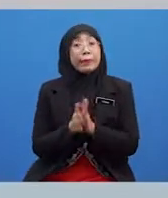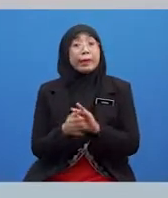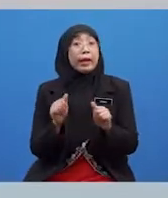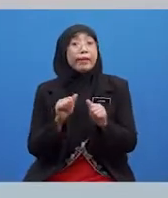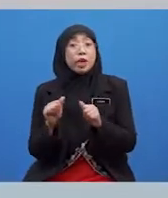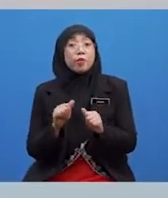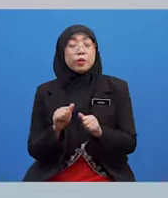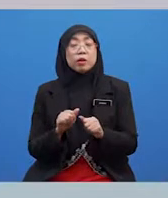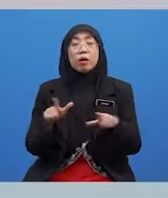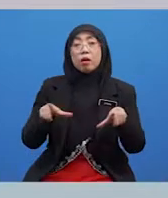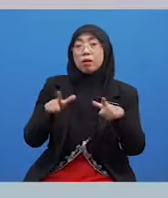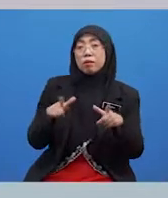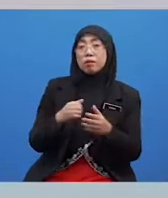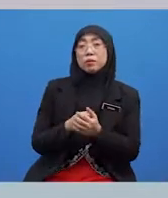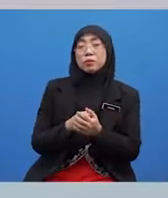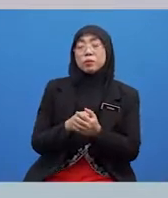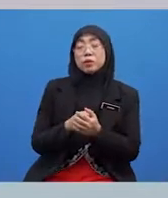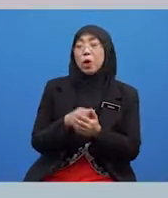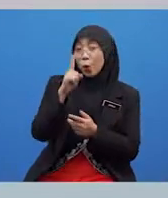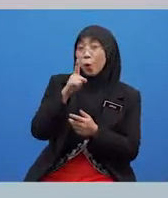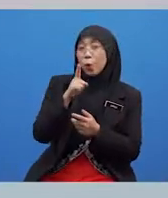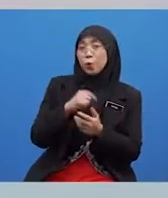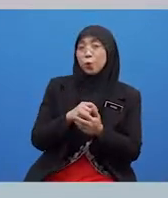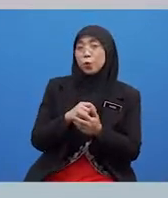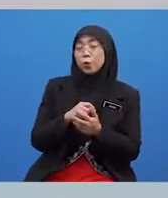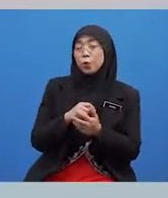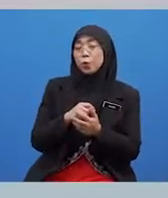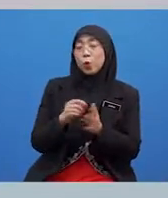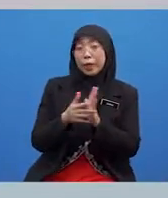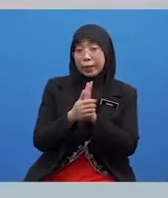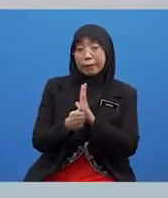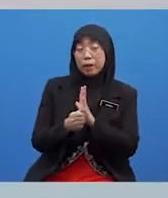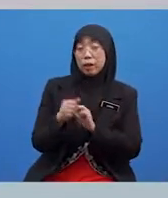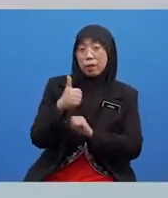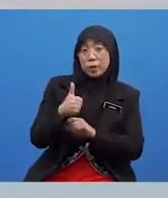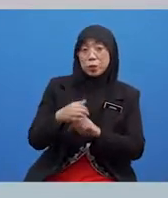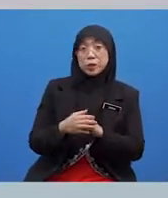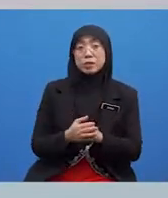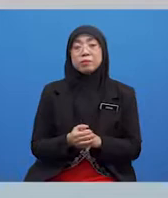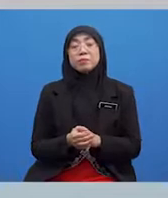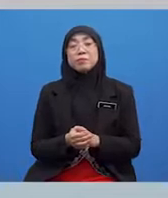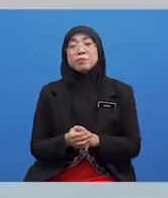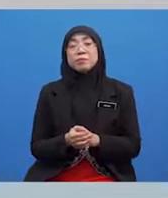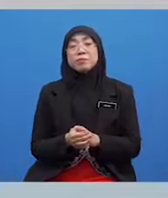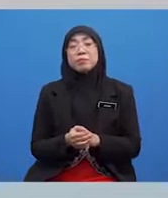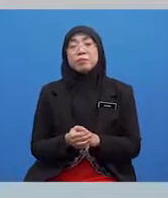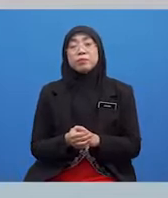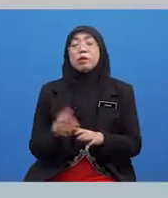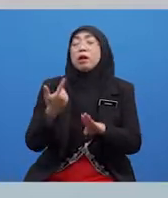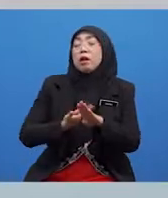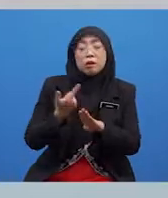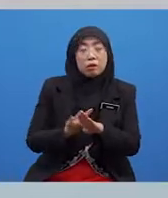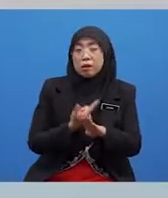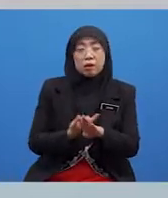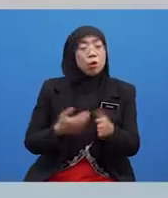Aktiviti yang dilakukan khusus untuk meningkatkan prestasi kemahiran perlu ulangan